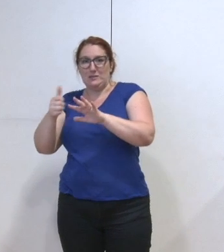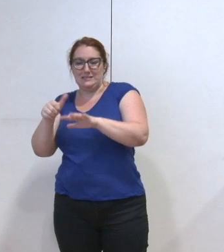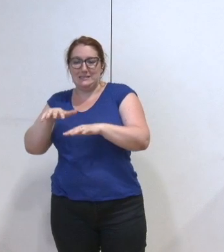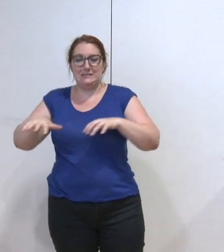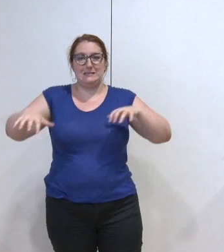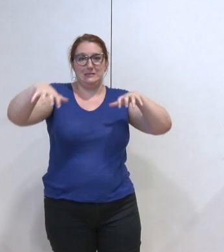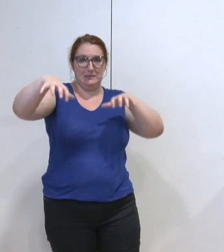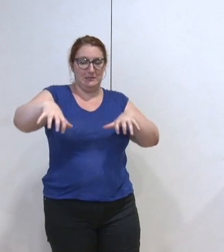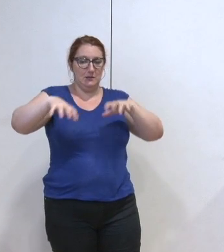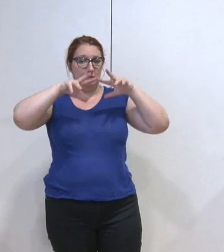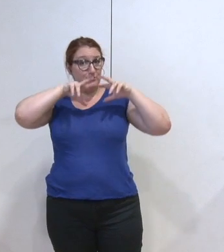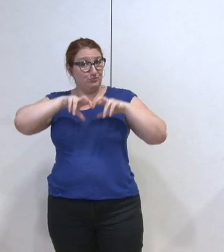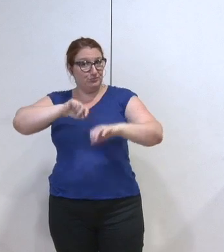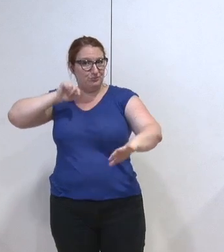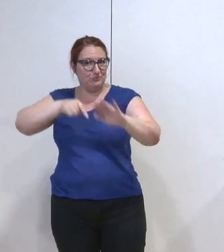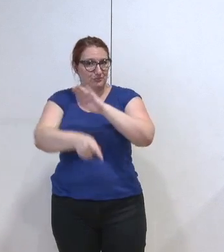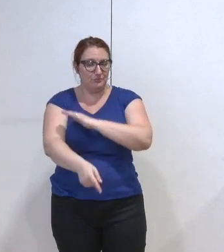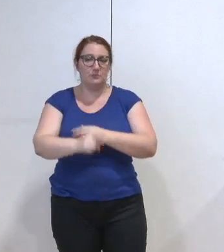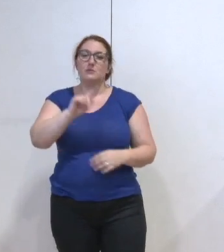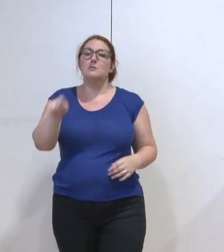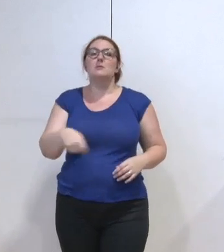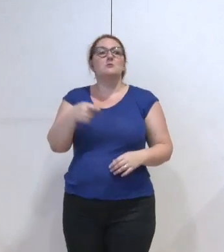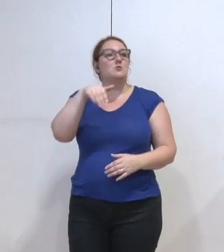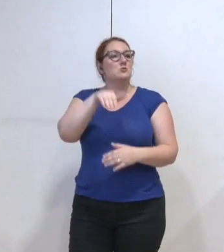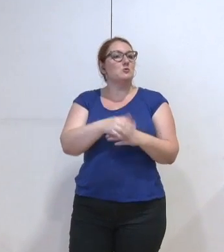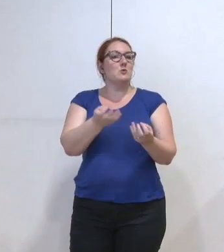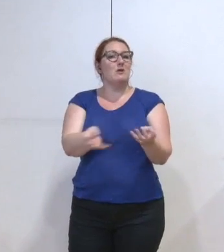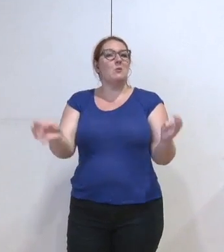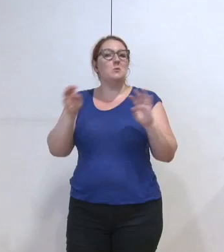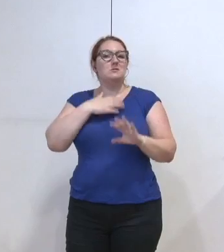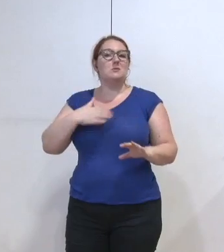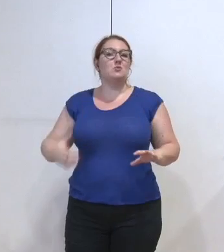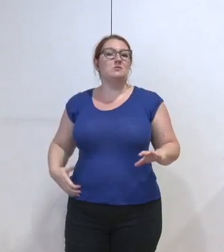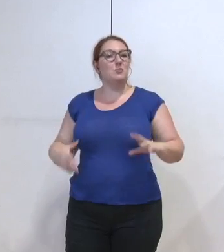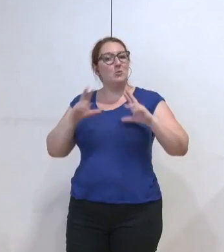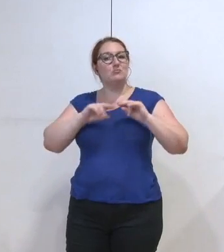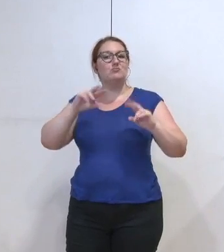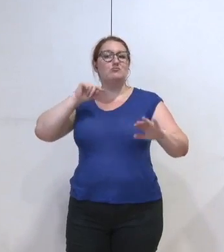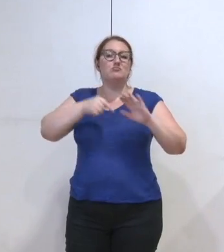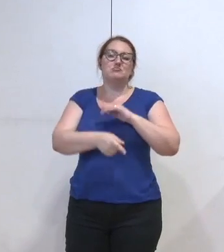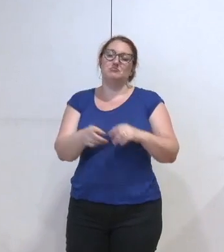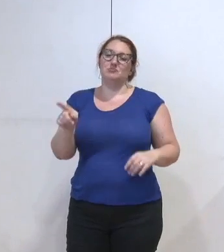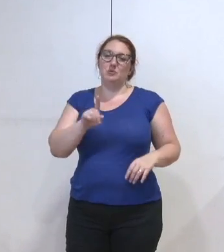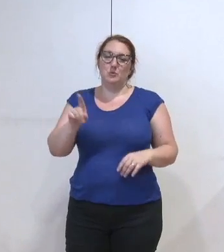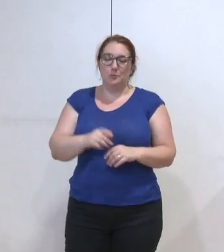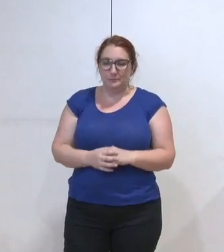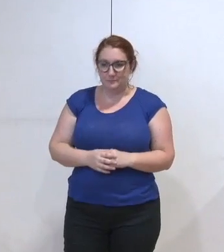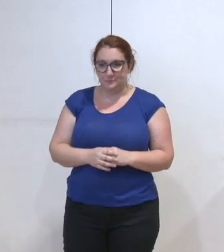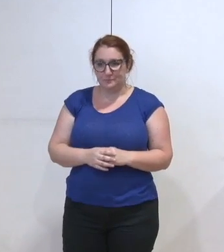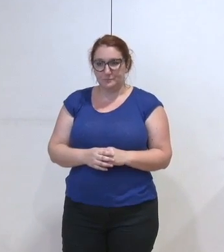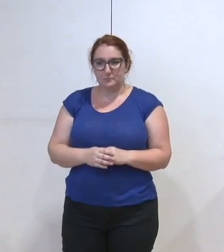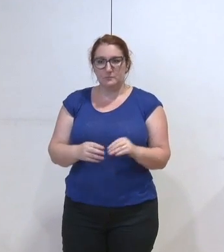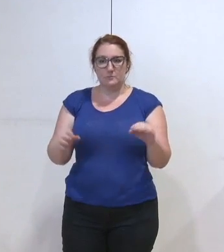l'ensemble de ces démarches et de ces données lors de ce conseil municipal sur la